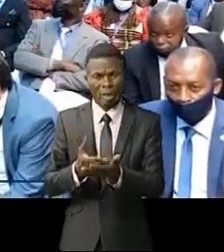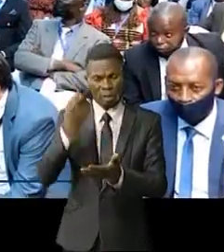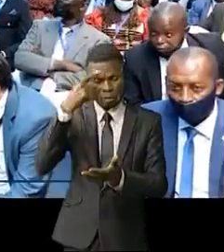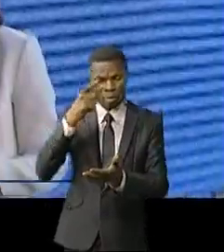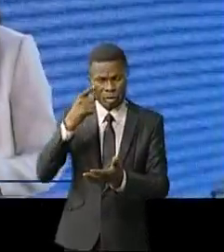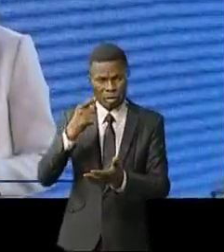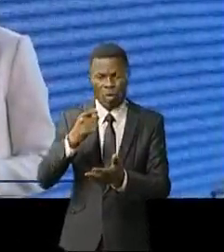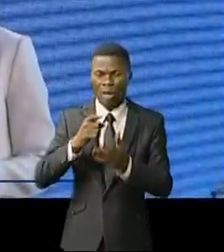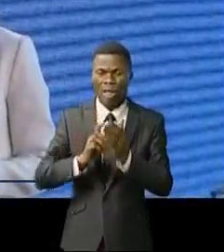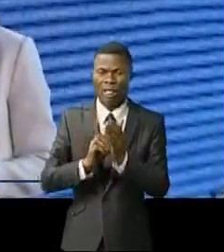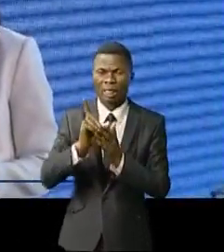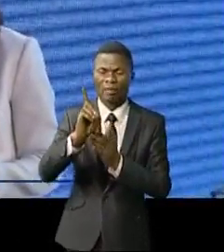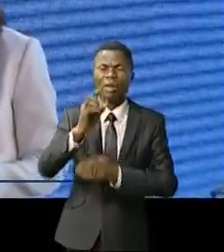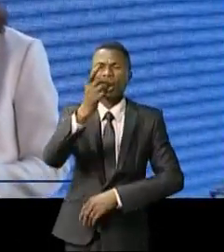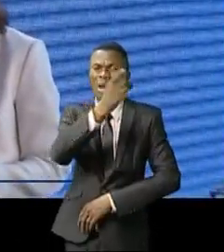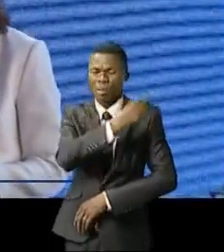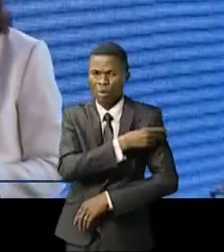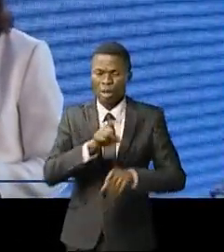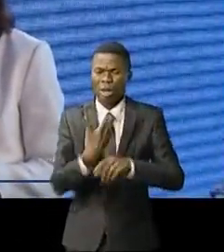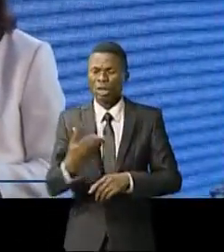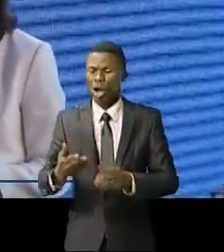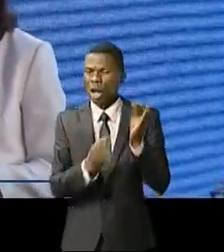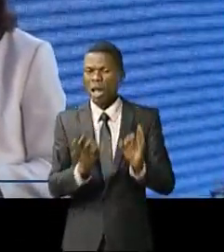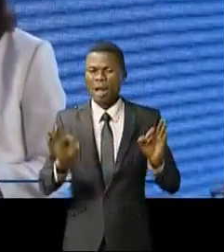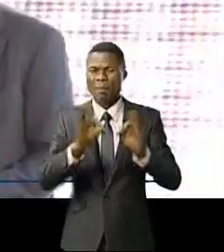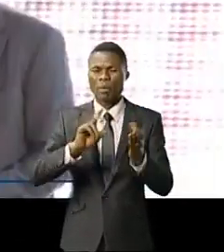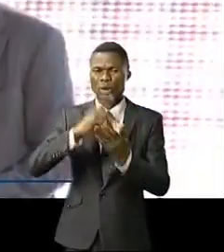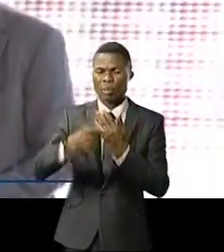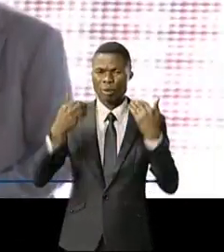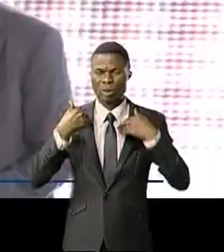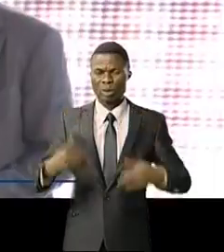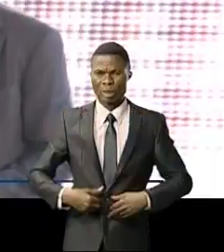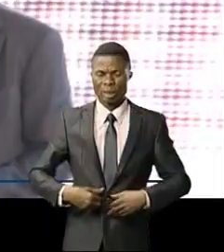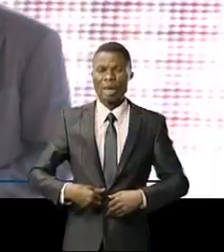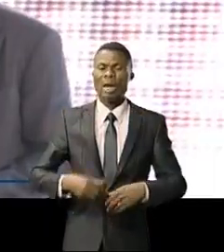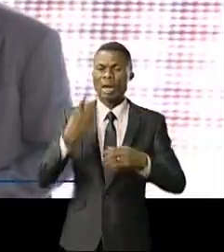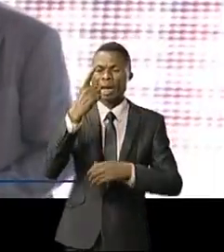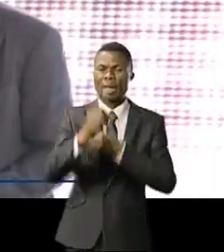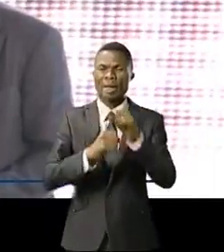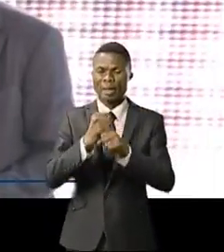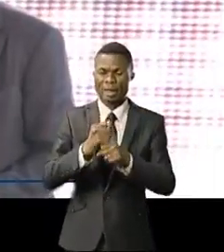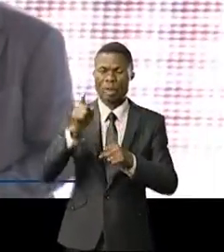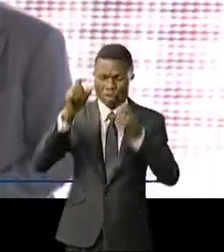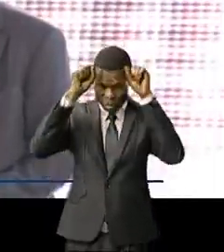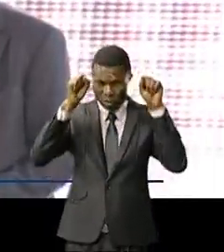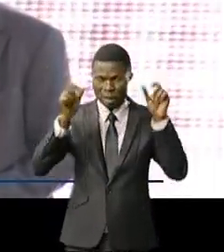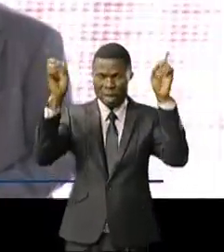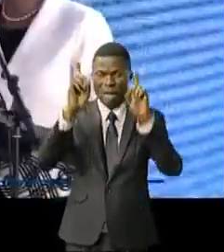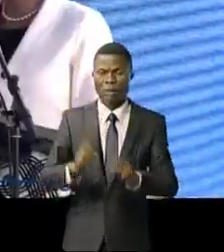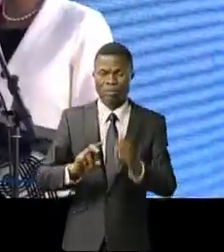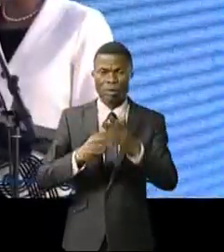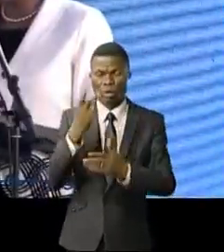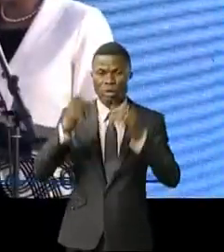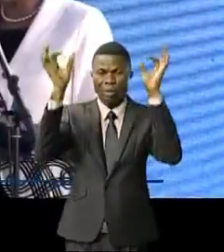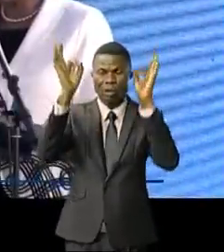de propulser la vaccination comme élément clé du programme de santé au cours de son mandat à la tête de l'Afrique. Pour cette deuxième